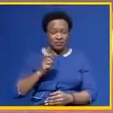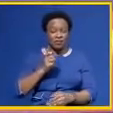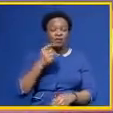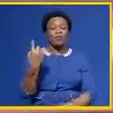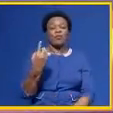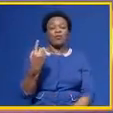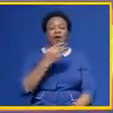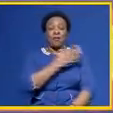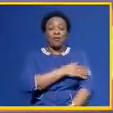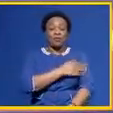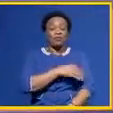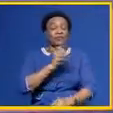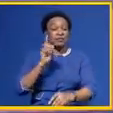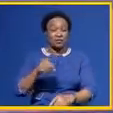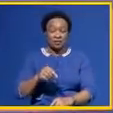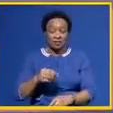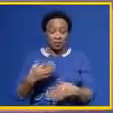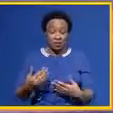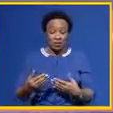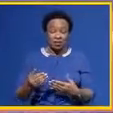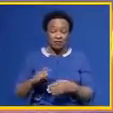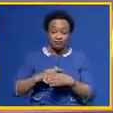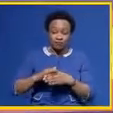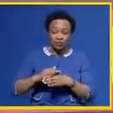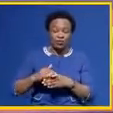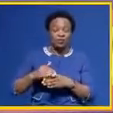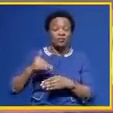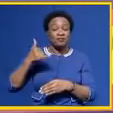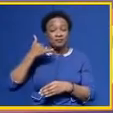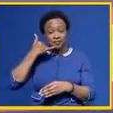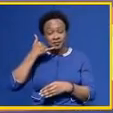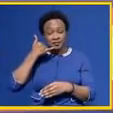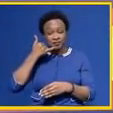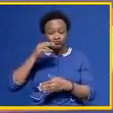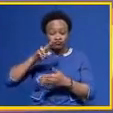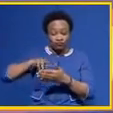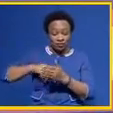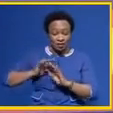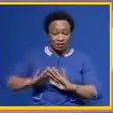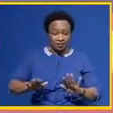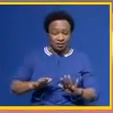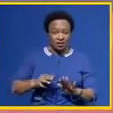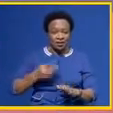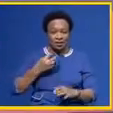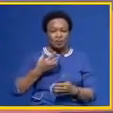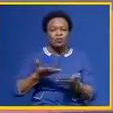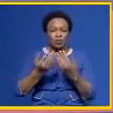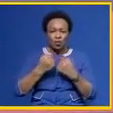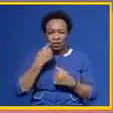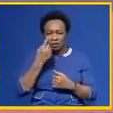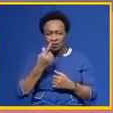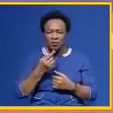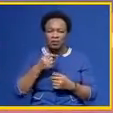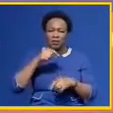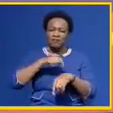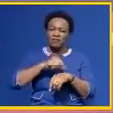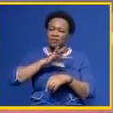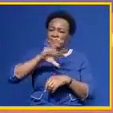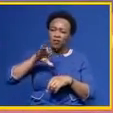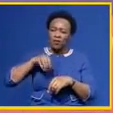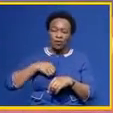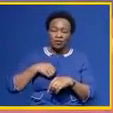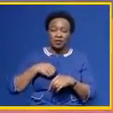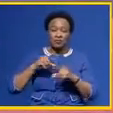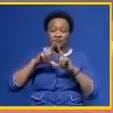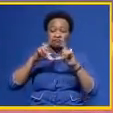hivi ukitumia simu ukiwa umejisajili kwenye Azam Max, unaweza ukaona vipindi vyote. Na kama una kingamuzi nyumbani, utatumia namba ya kadi